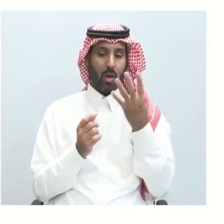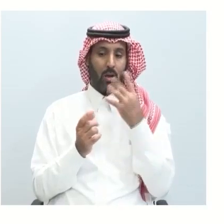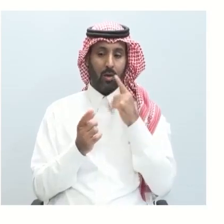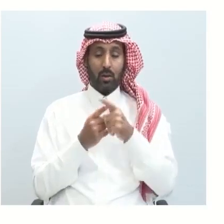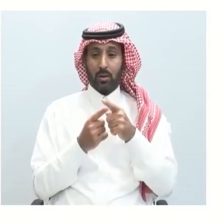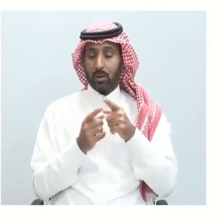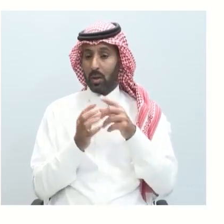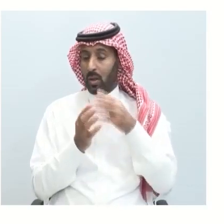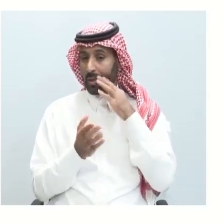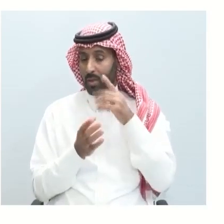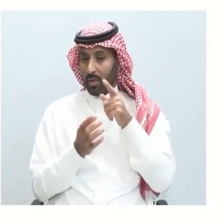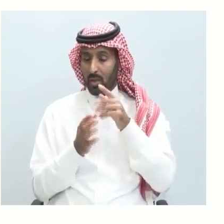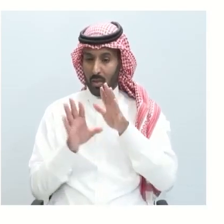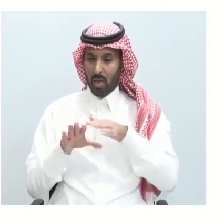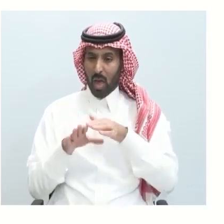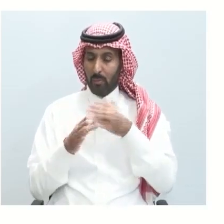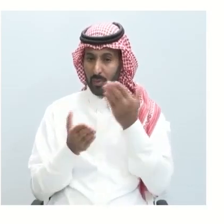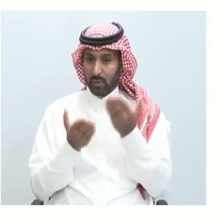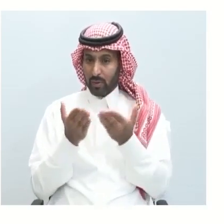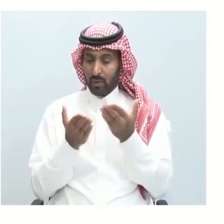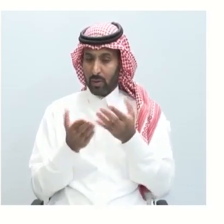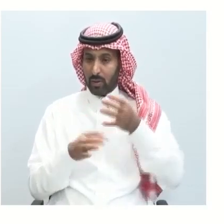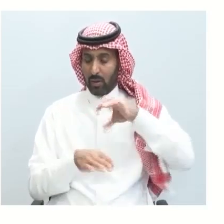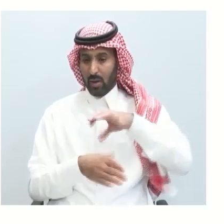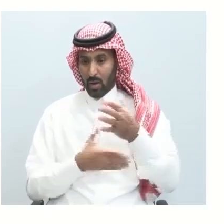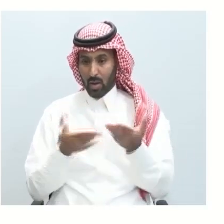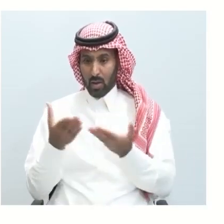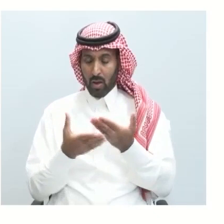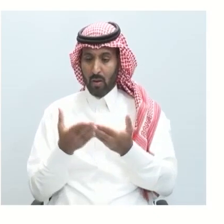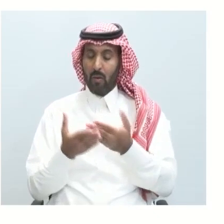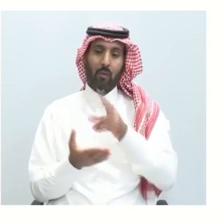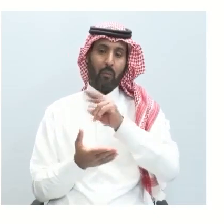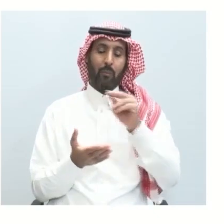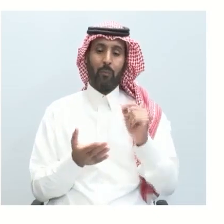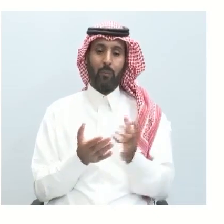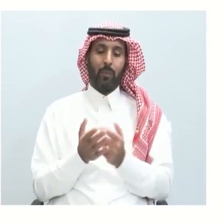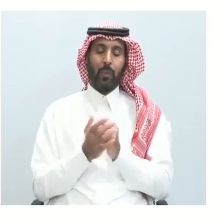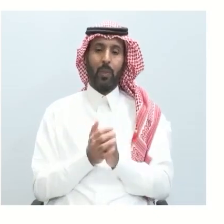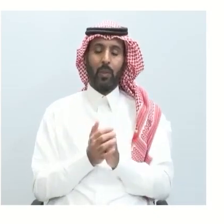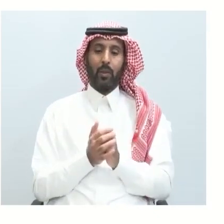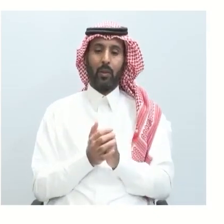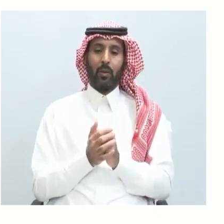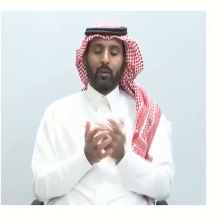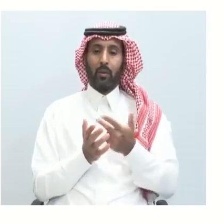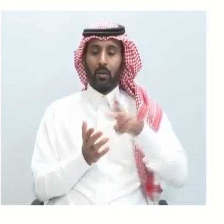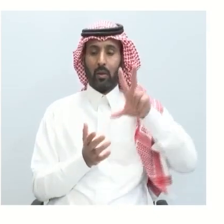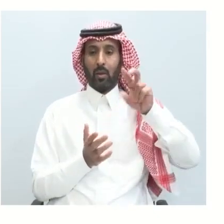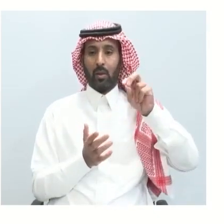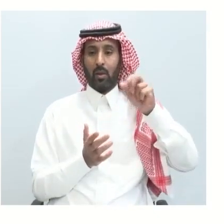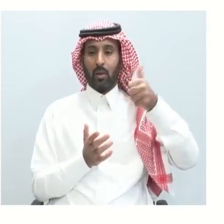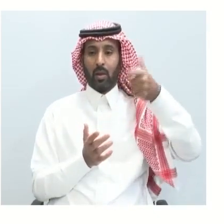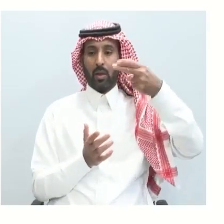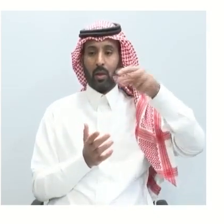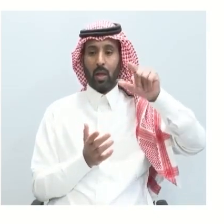ثابت الاتزان للتفاعلات المتجانسه هل يختلف عن تعبير ثابت الاتزان للتفاعلات غيره